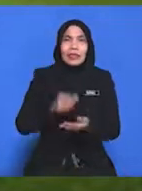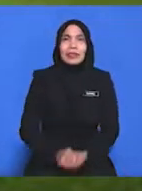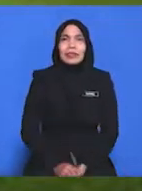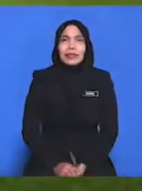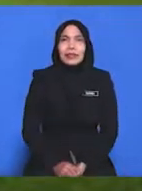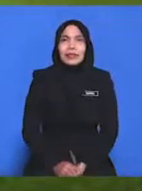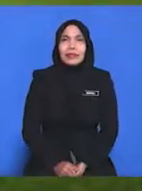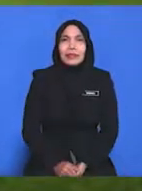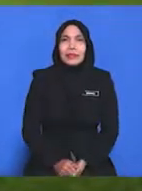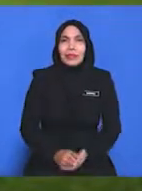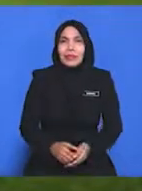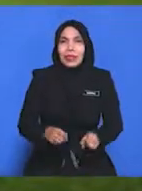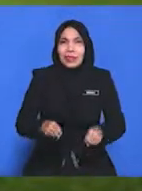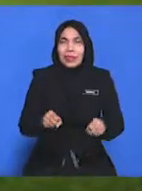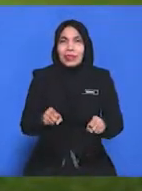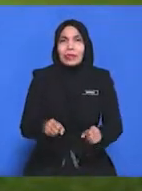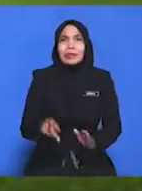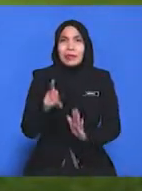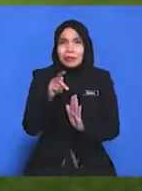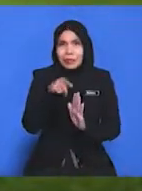beberapa sistem pertandingan sukan.